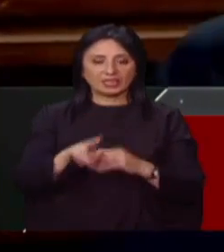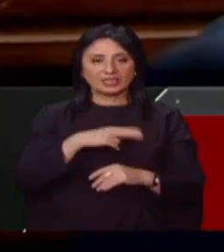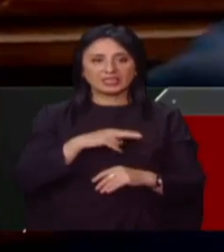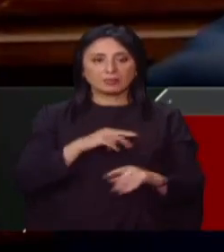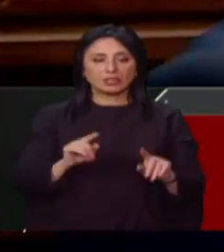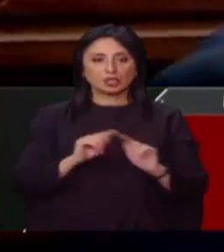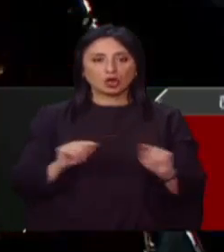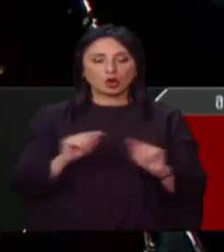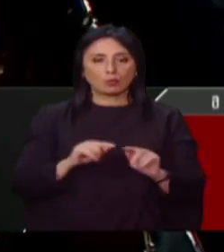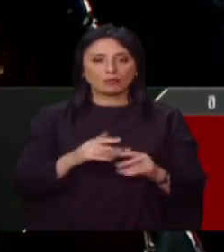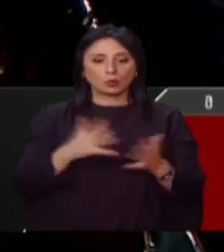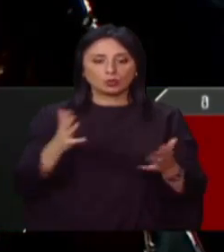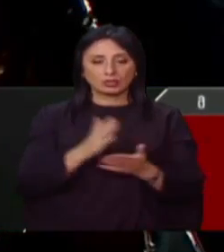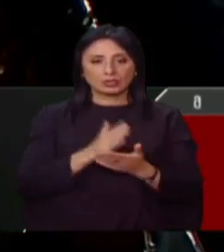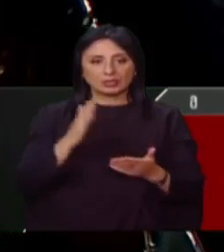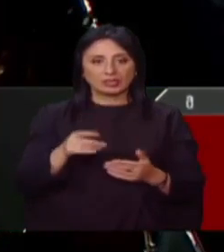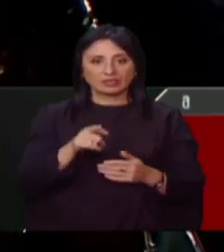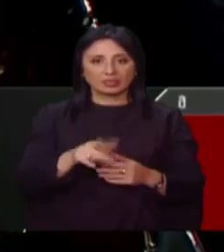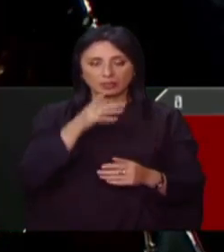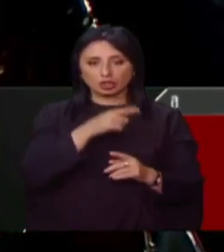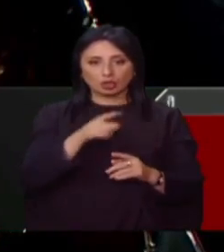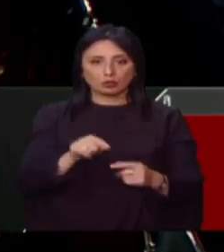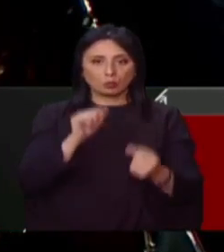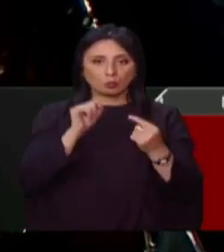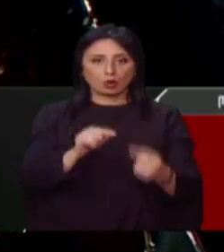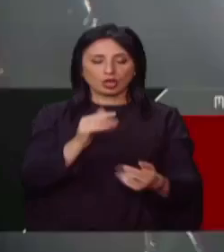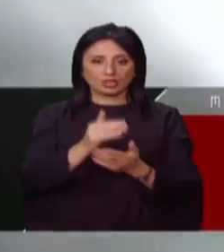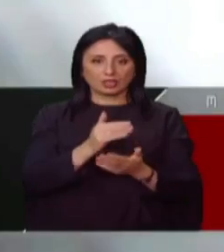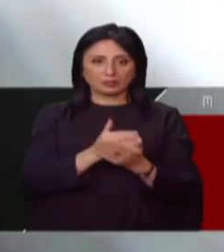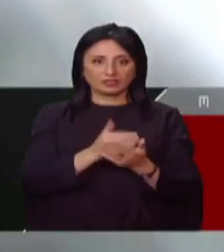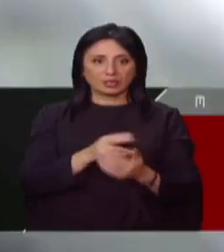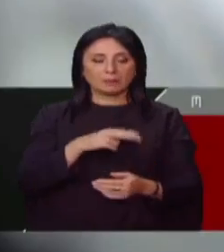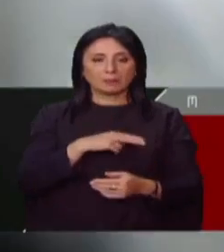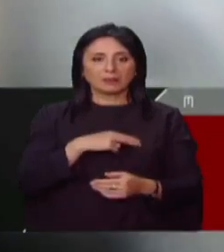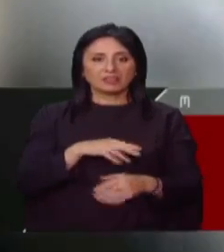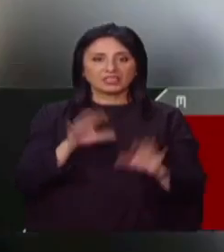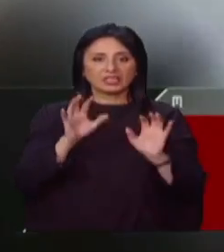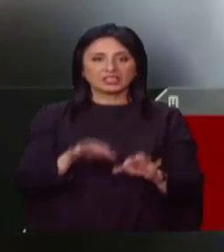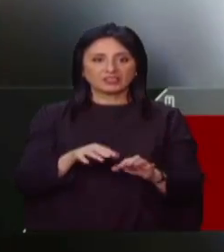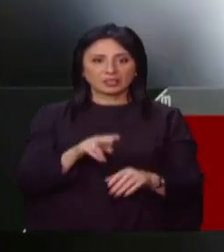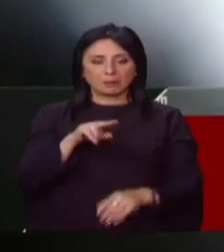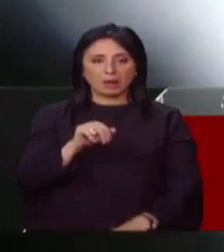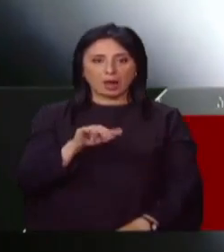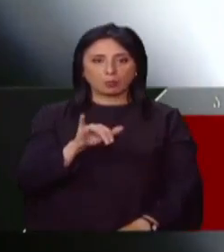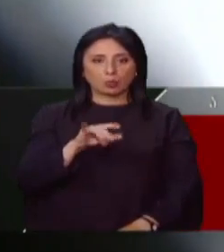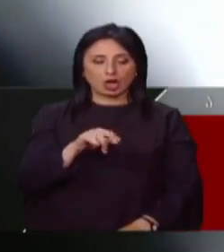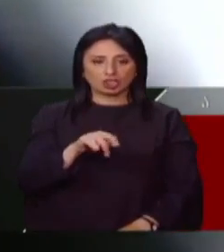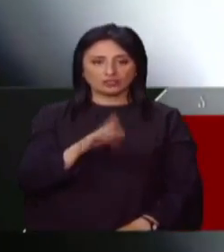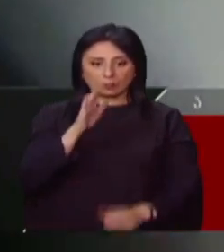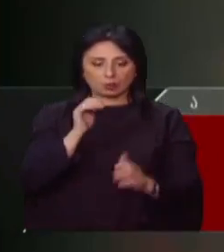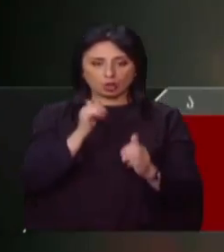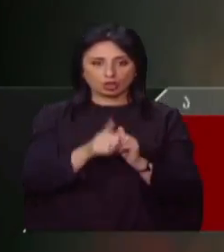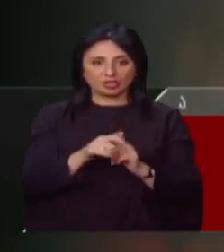საპარლამენტო ოპოზიციის უდიდესი ნაწილი ამ დრომდე ბოიკოტის რეჟიმშია. პარლამენტის თავმჯდომარის შალვა პაპუაშვილის